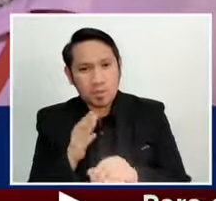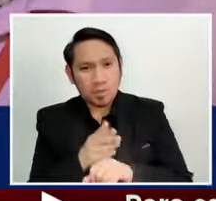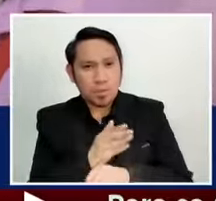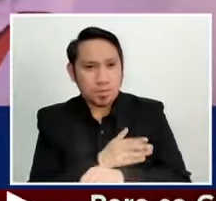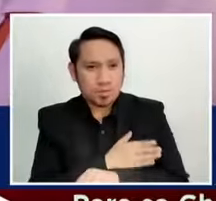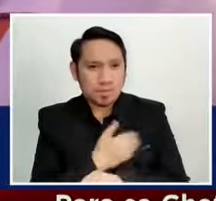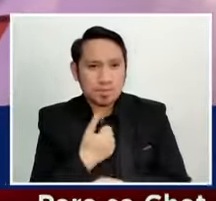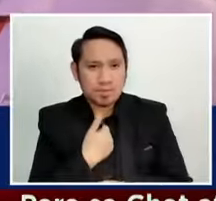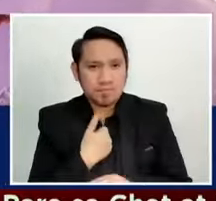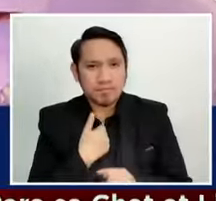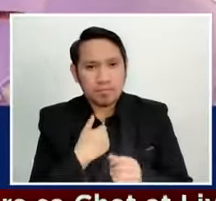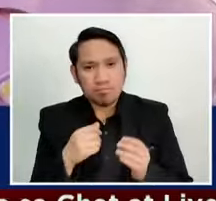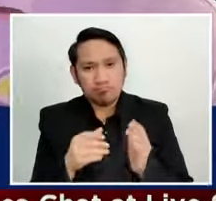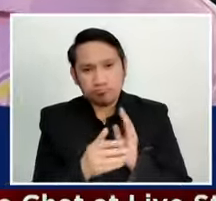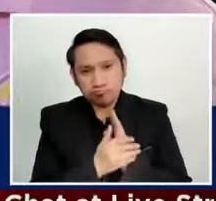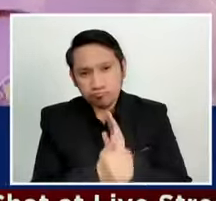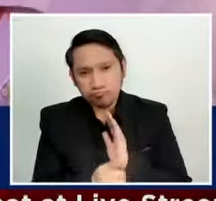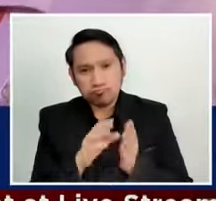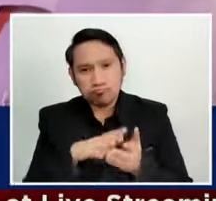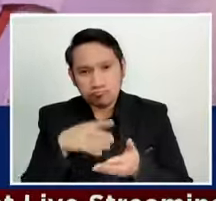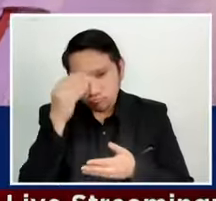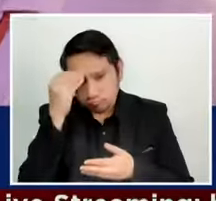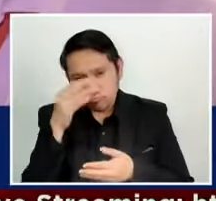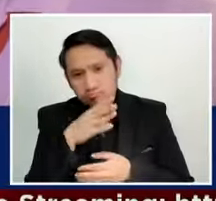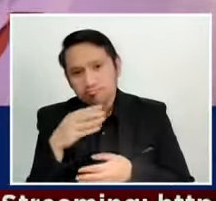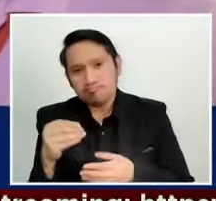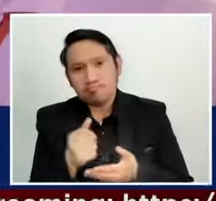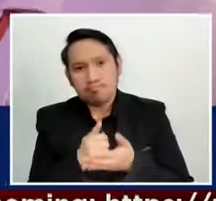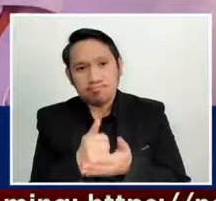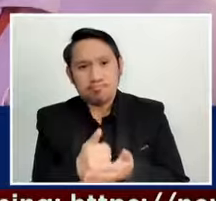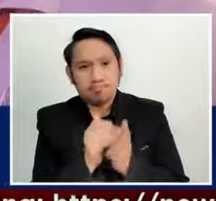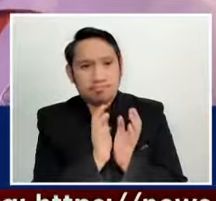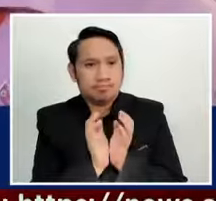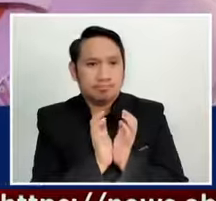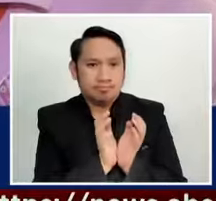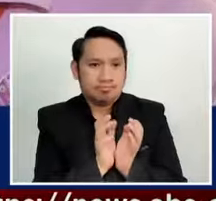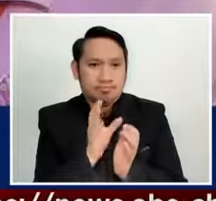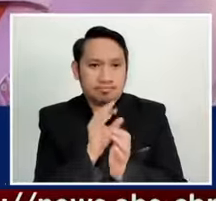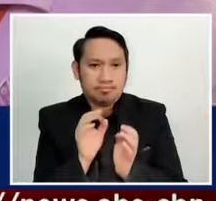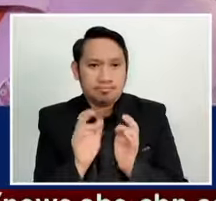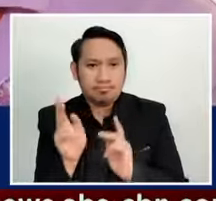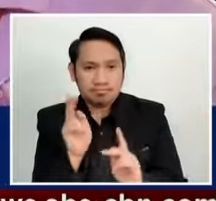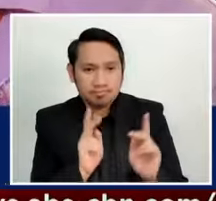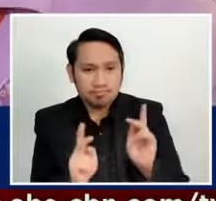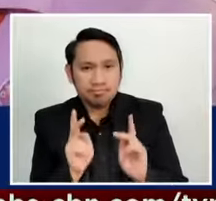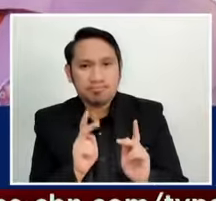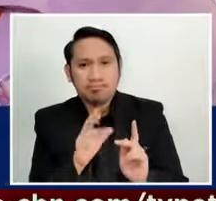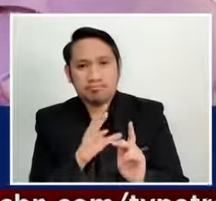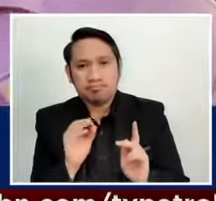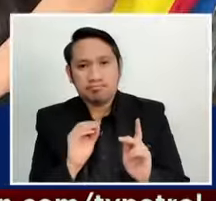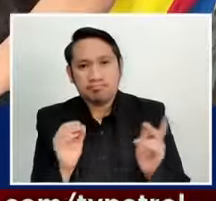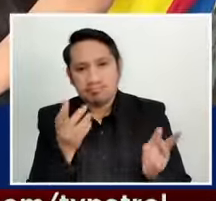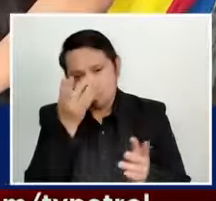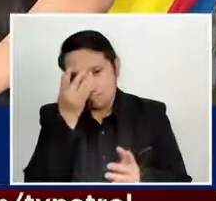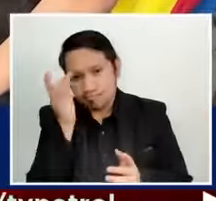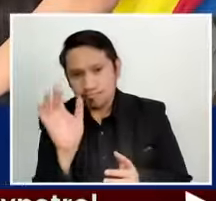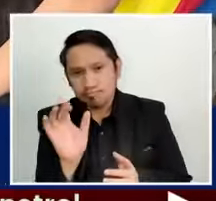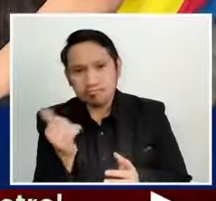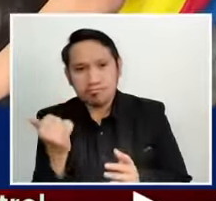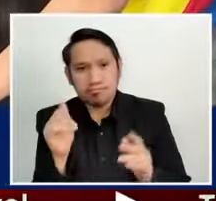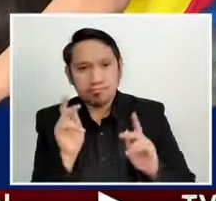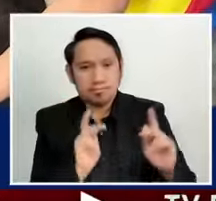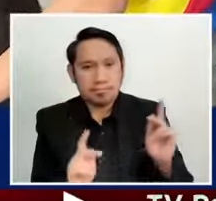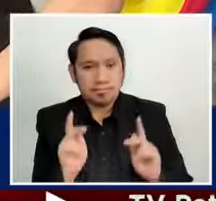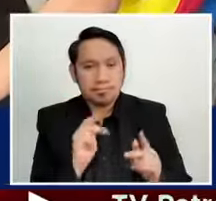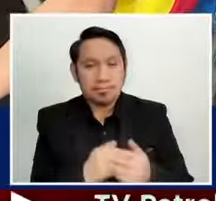may natutulong pa tayo sa community natin. Saka sa iba pang tao. Kasi mabibigay natin yung knowledge na yan sa iba pang tao. Ang